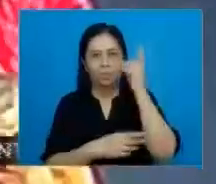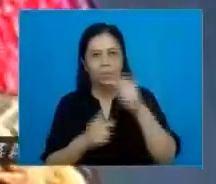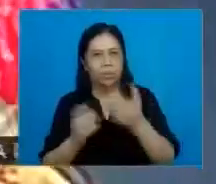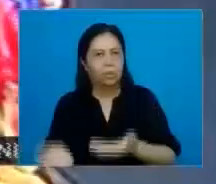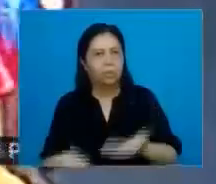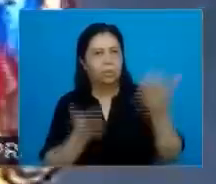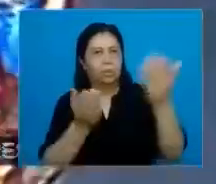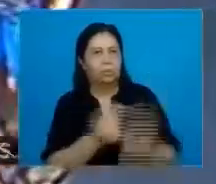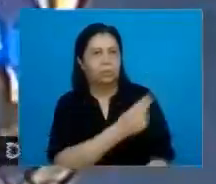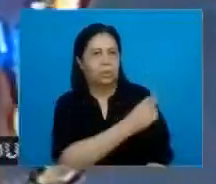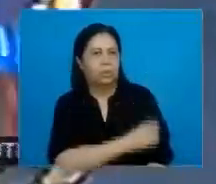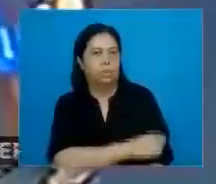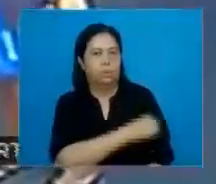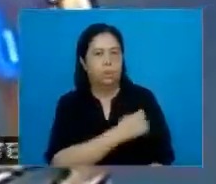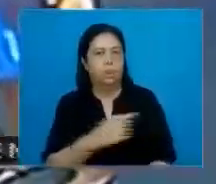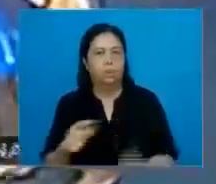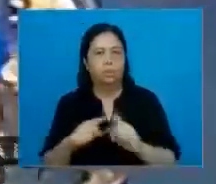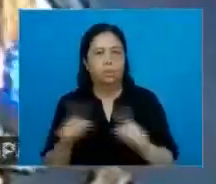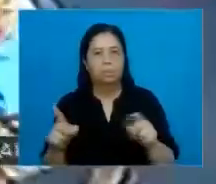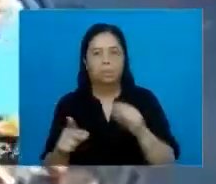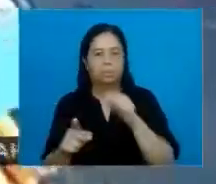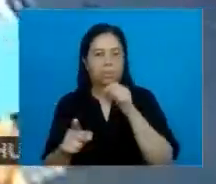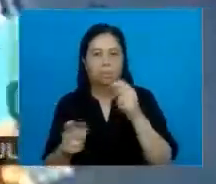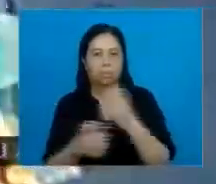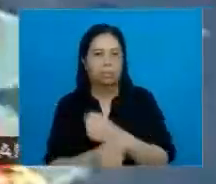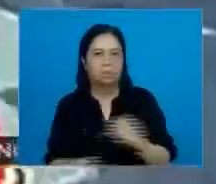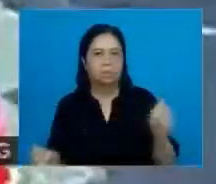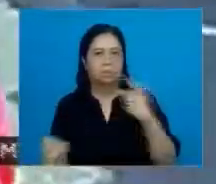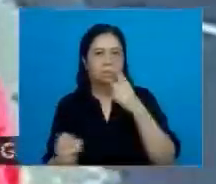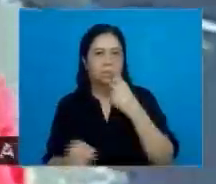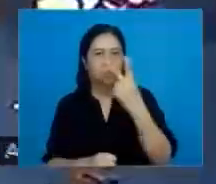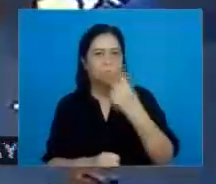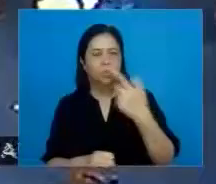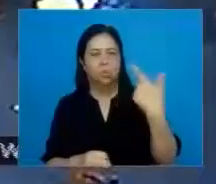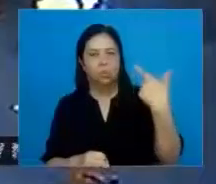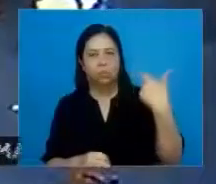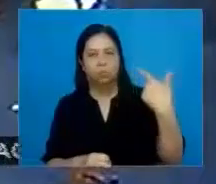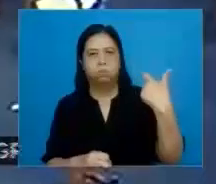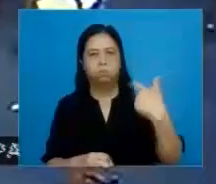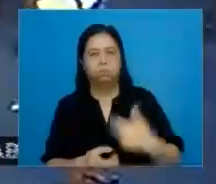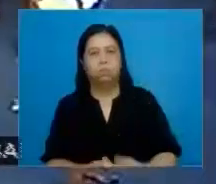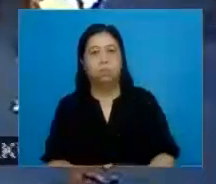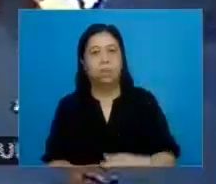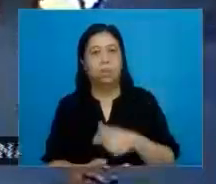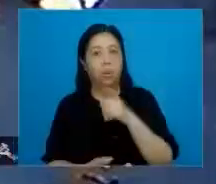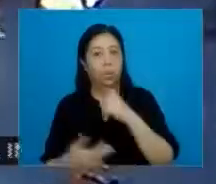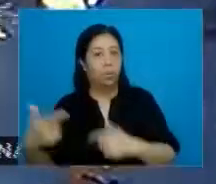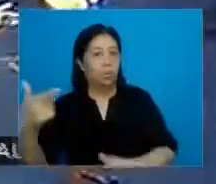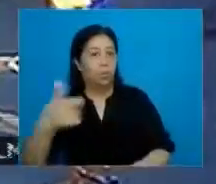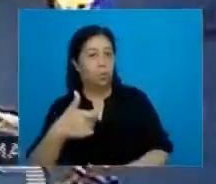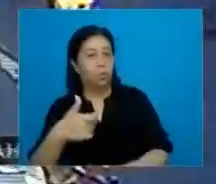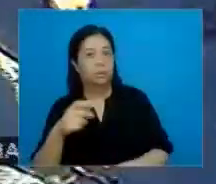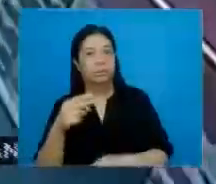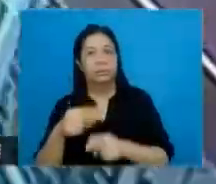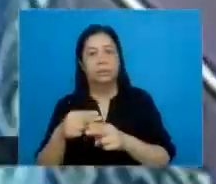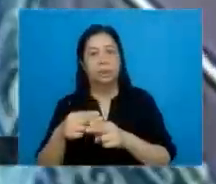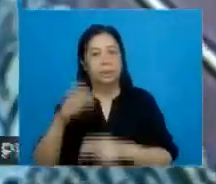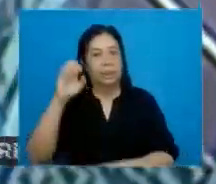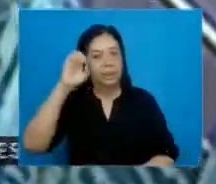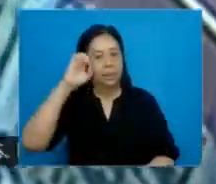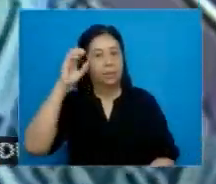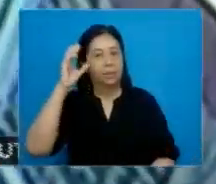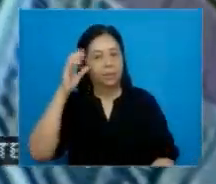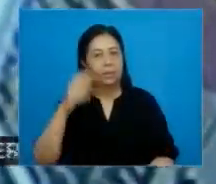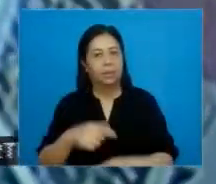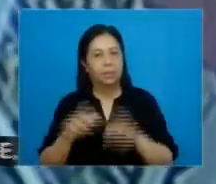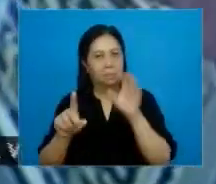ospital. Pero hindi na rin siya naisalba dahil sa dalawang tama ng bala. Ang namaril sa kanya na nakilalang si Enrique Kalilak, nakunan